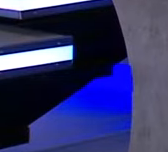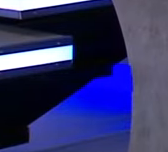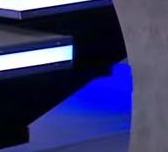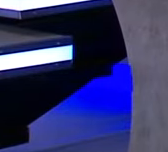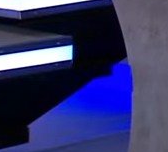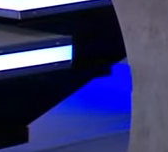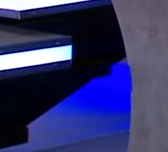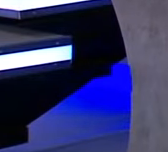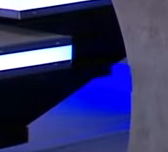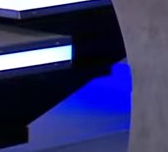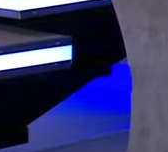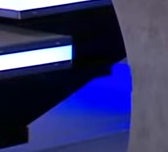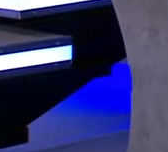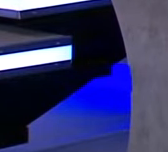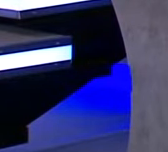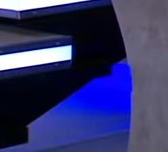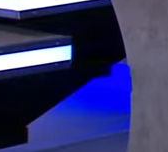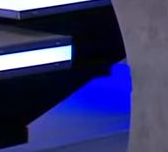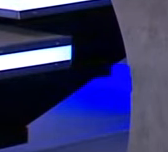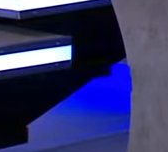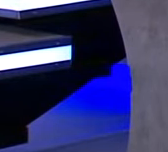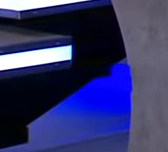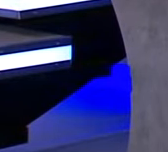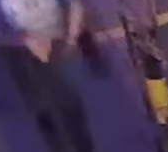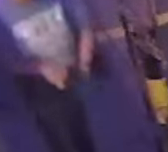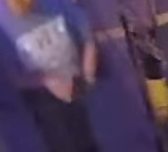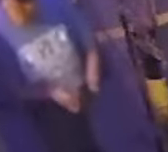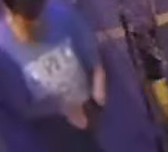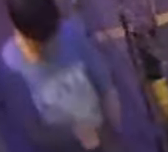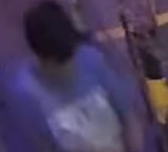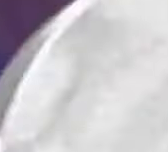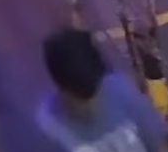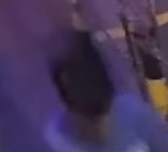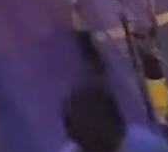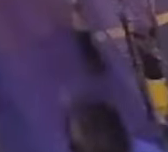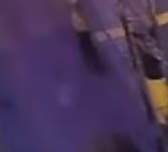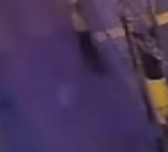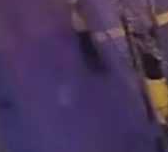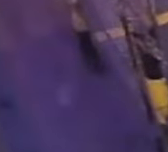Pedreso ng GMA Regional TV, One Western Visayas.